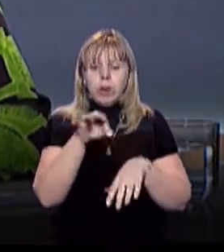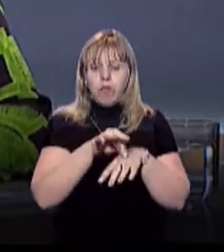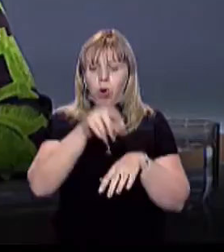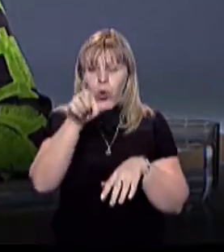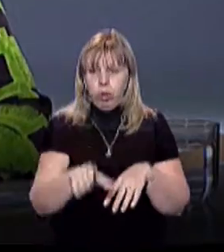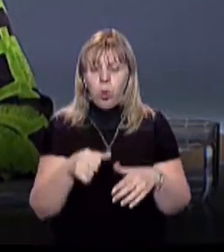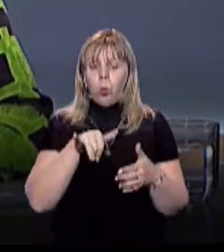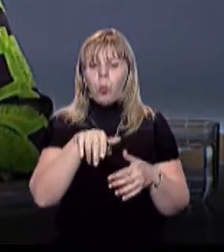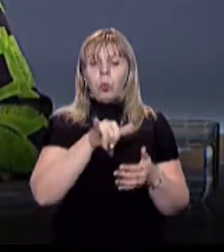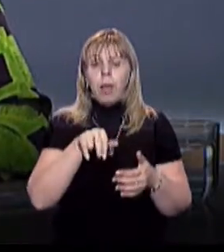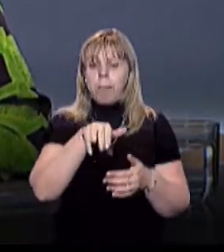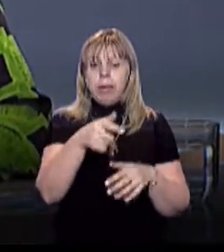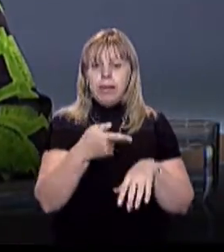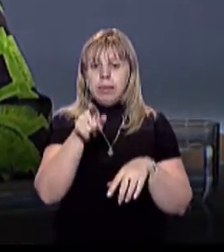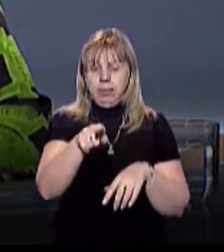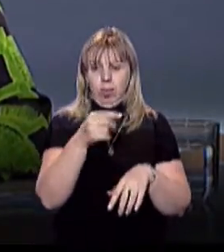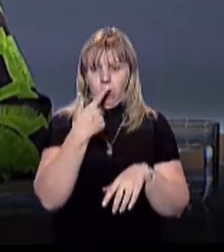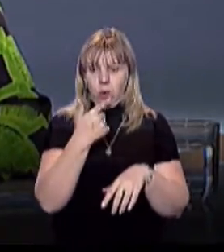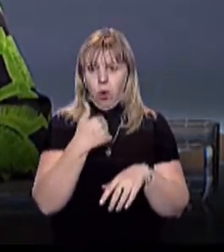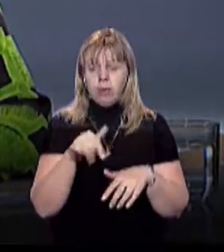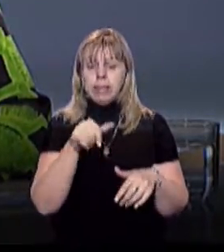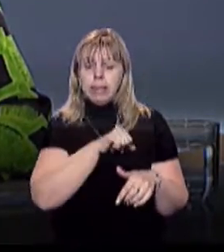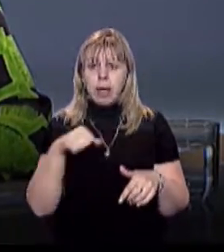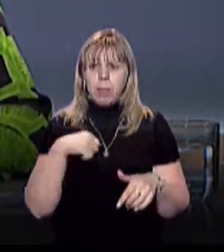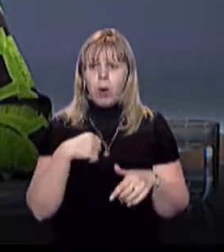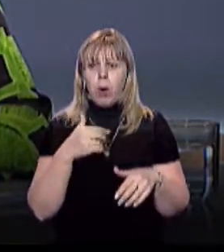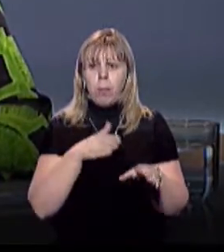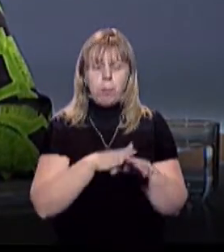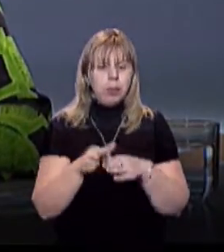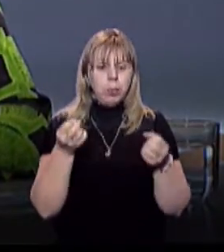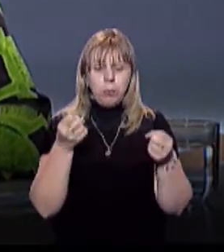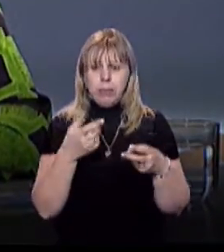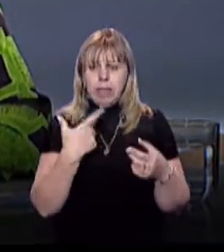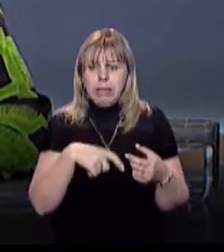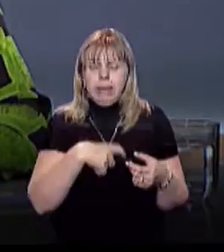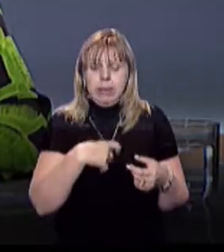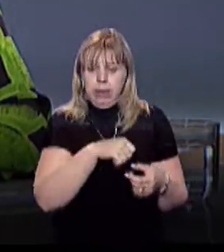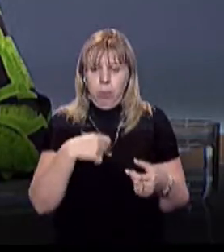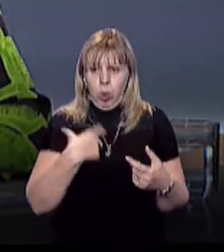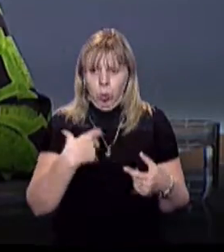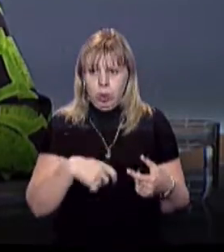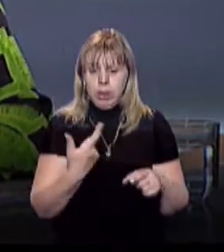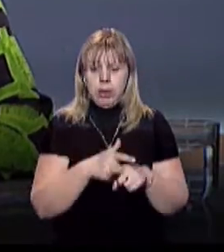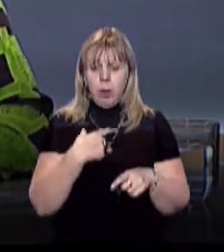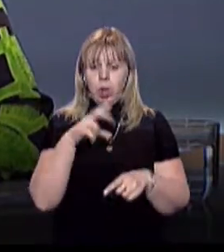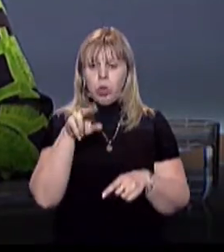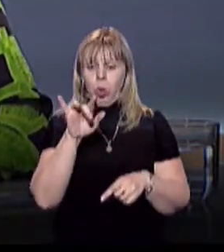кров. По-друге, це для самого безпечно, для самої людини, для самого